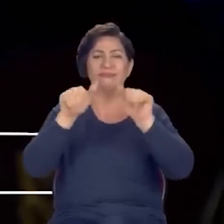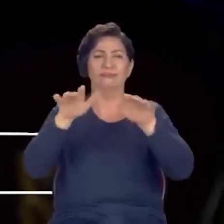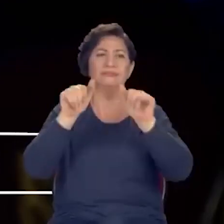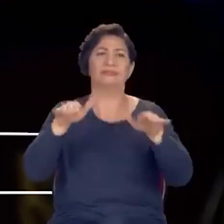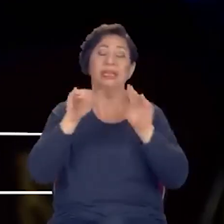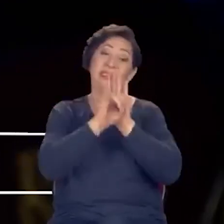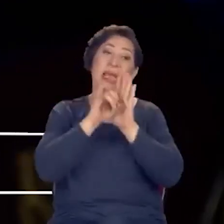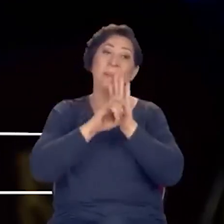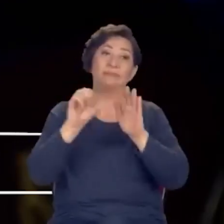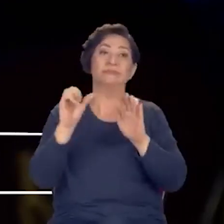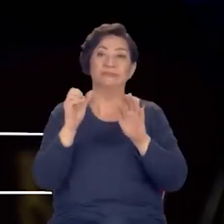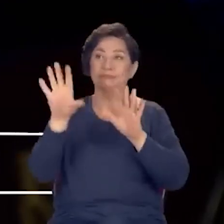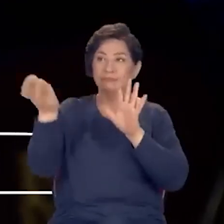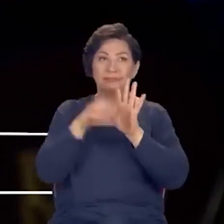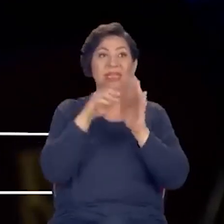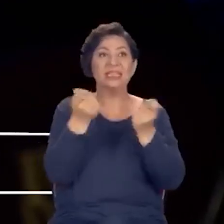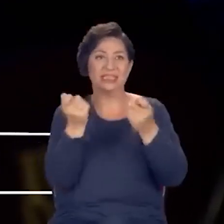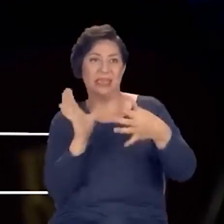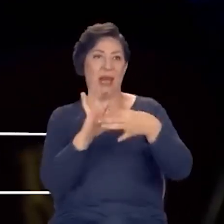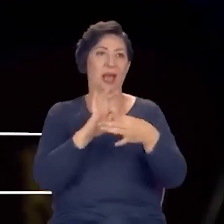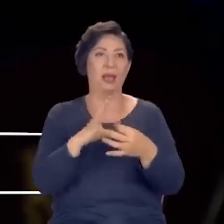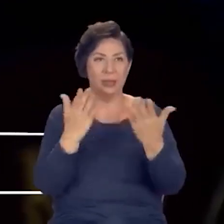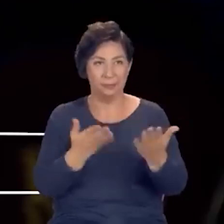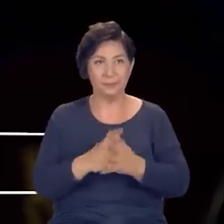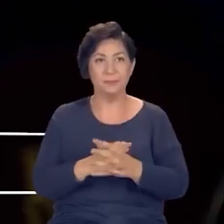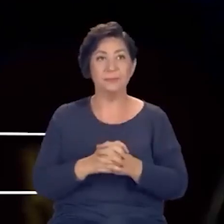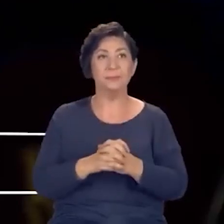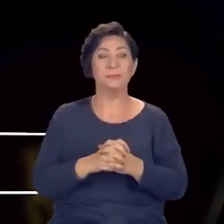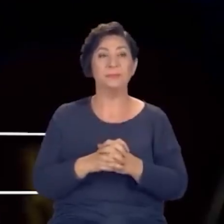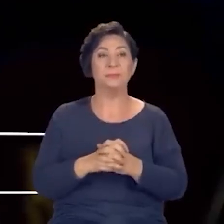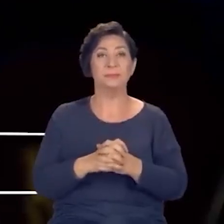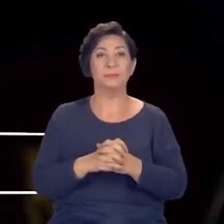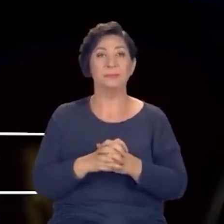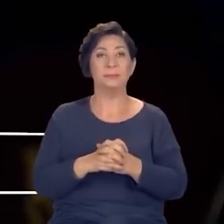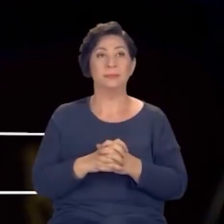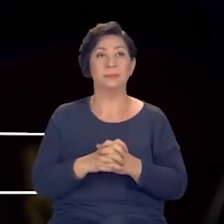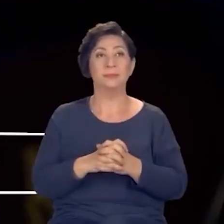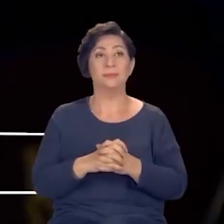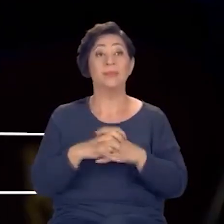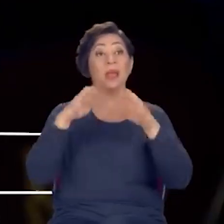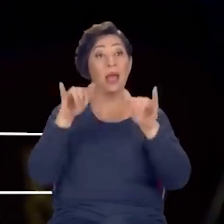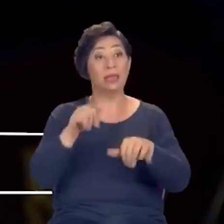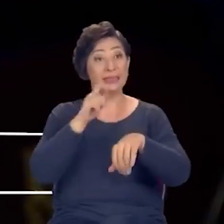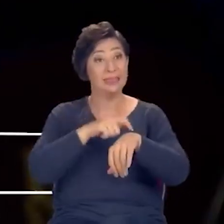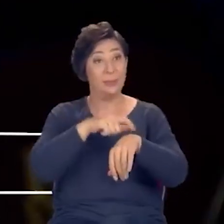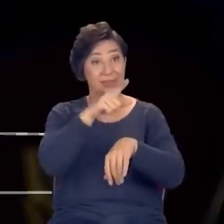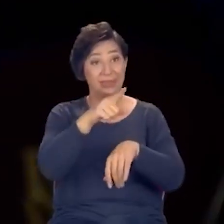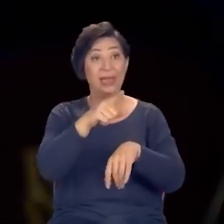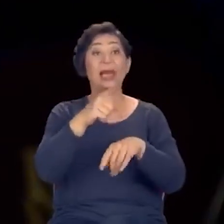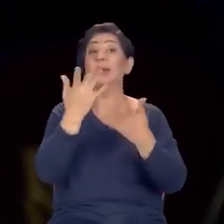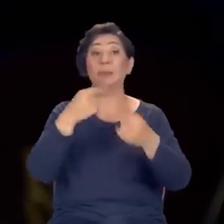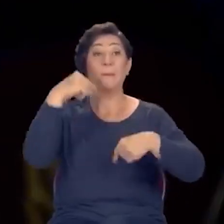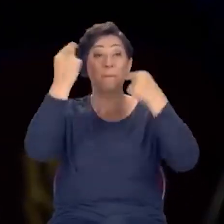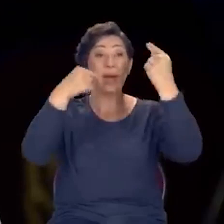çok Instagram'da post ettiğim şeyler işimle alakalı şeyler oluyor. Peki, aynı zamanda siz make-up artistsiniz,